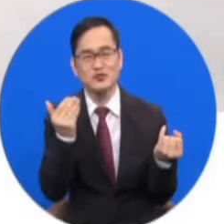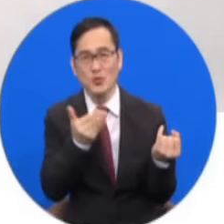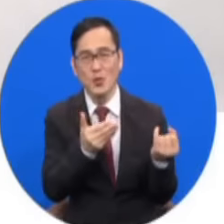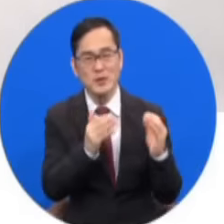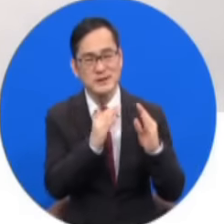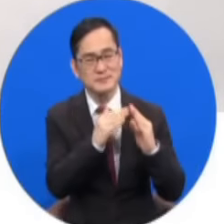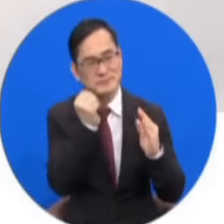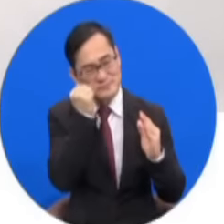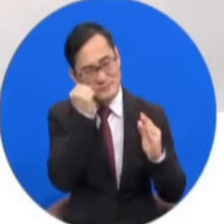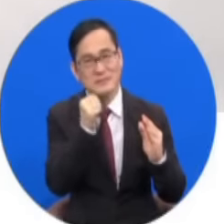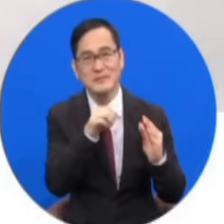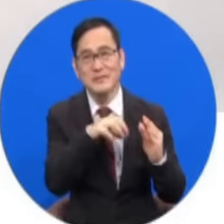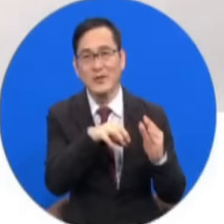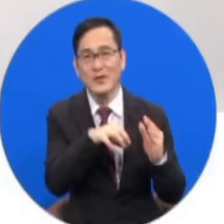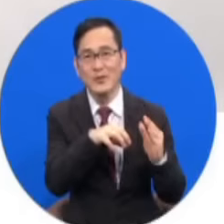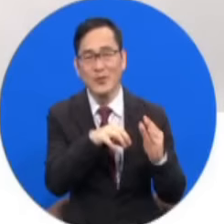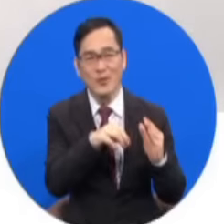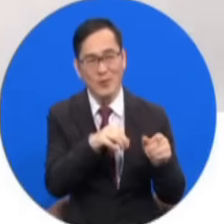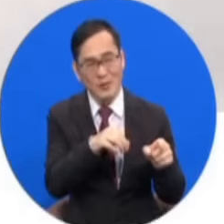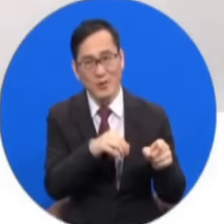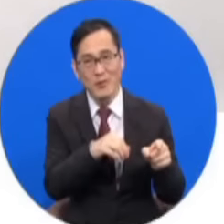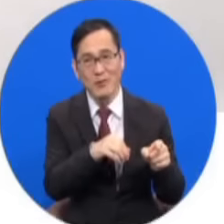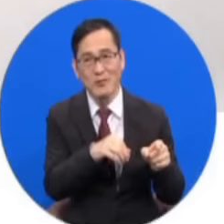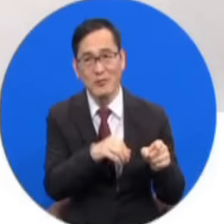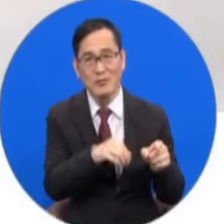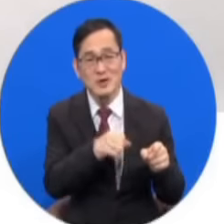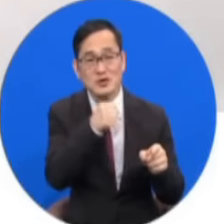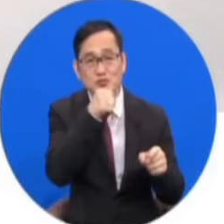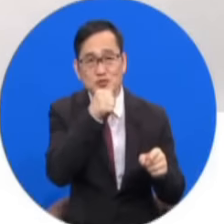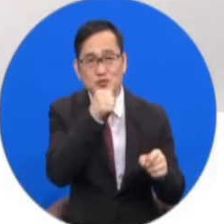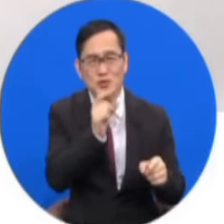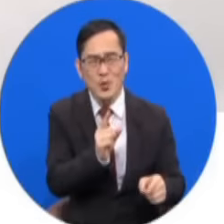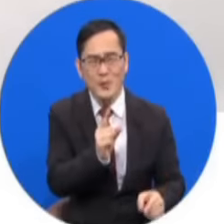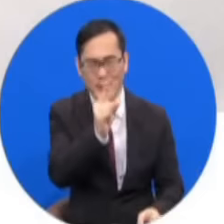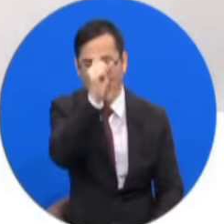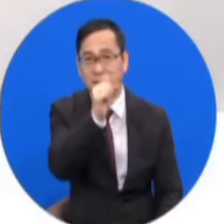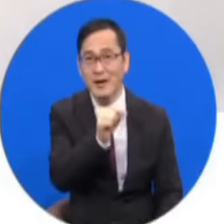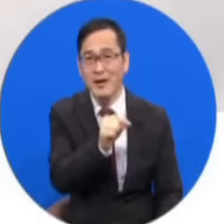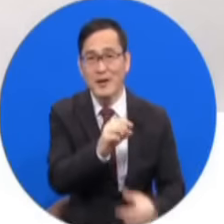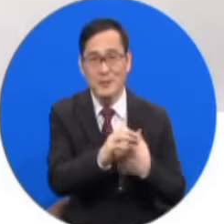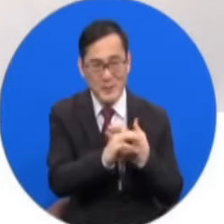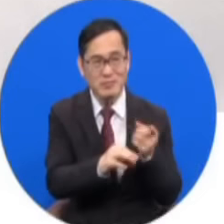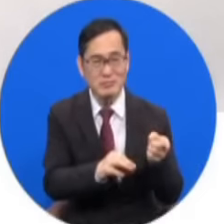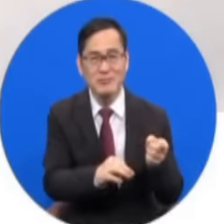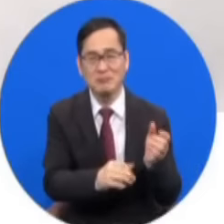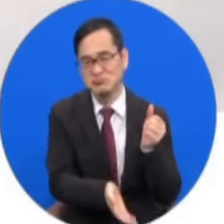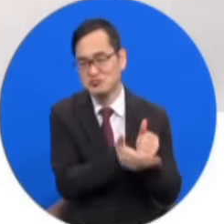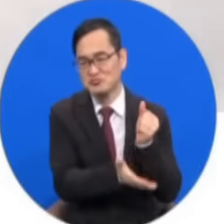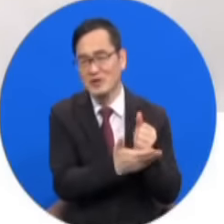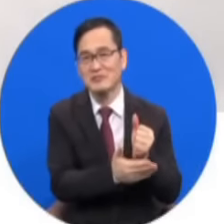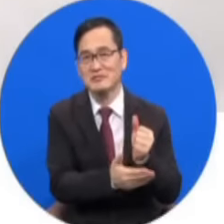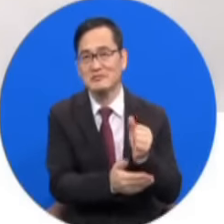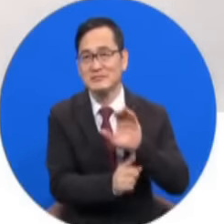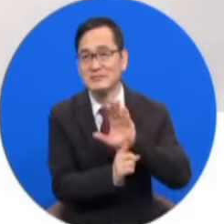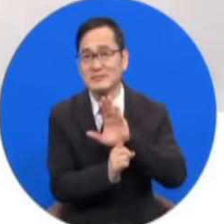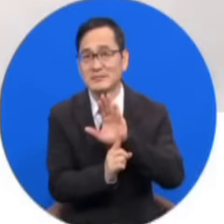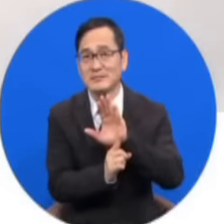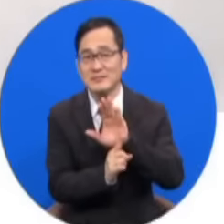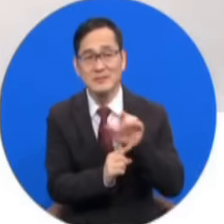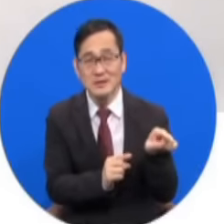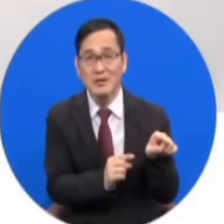BB 그 슈퍼호스트가려면 어떻게 야 되냐 평점이 높아야 되고요 그다음에 그 평이 좋아야 돼요 근데 그 기간이 겹쳐요 지금